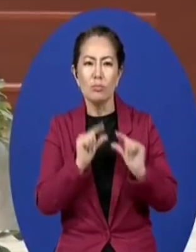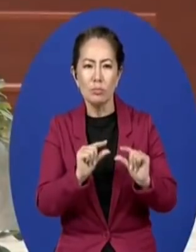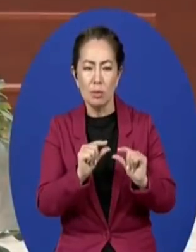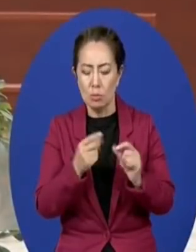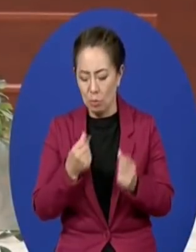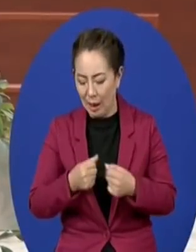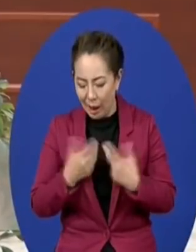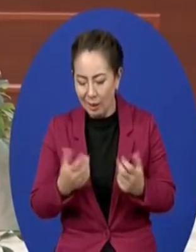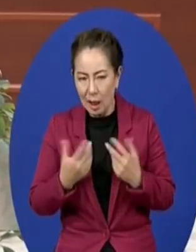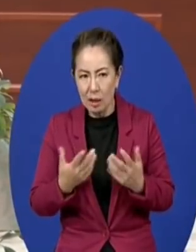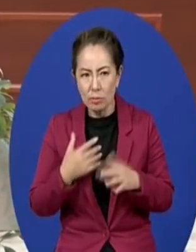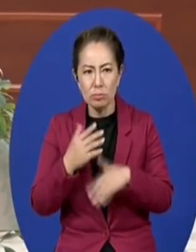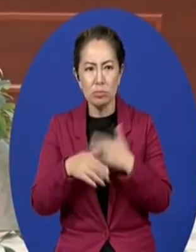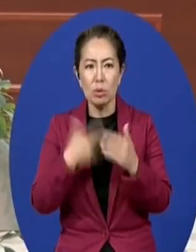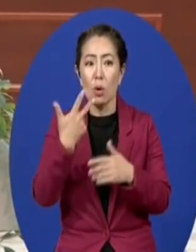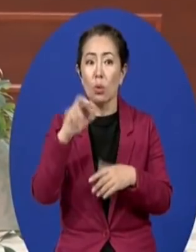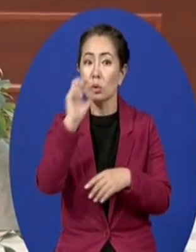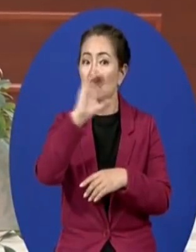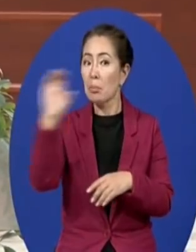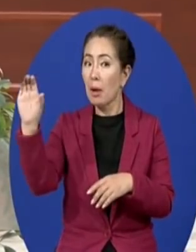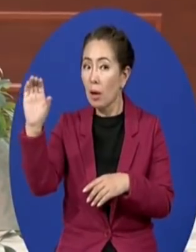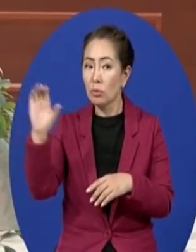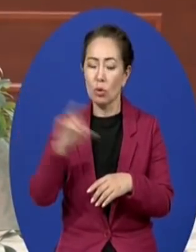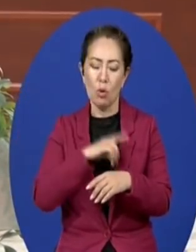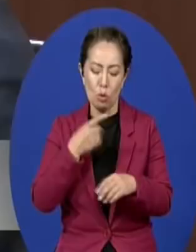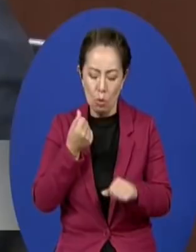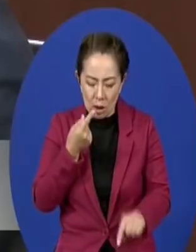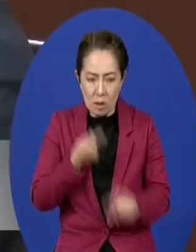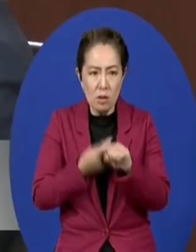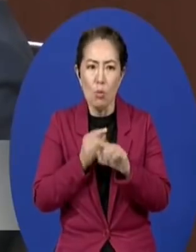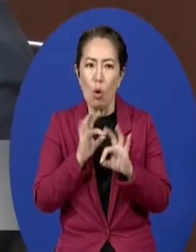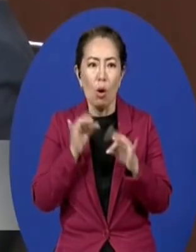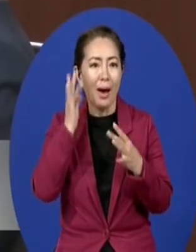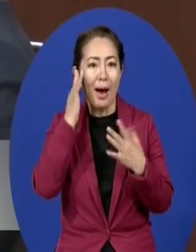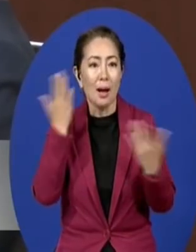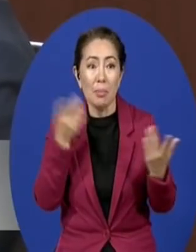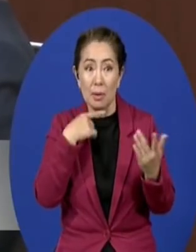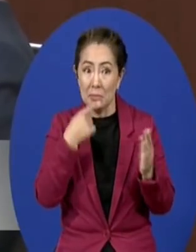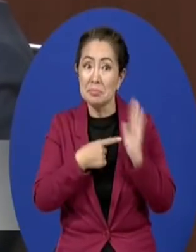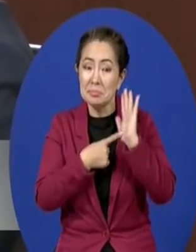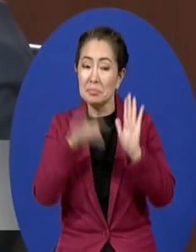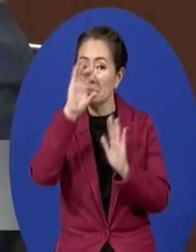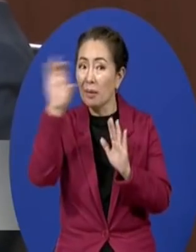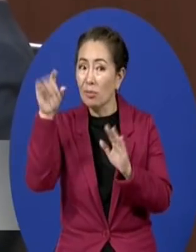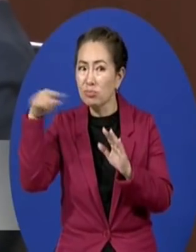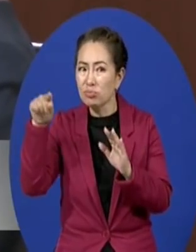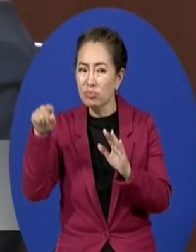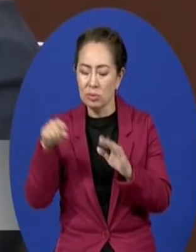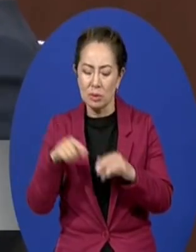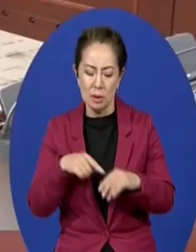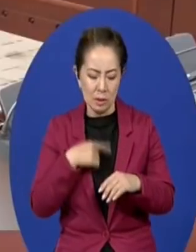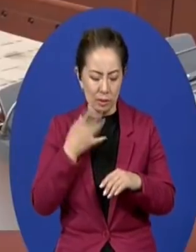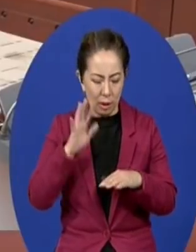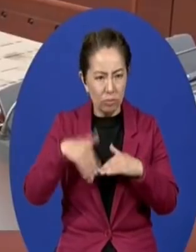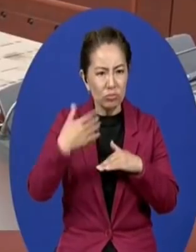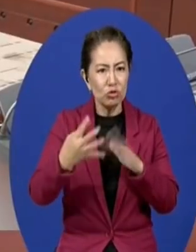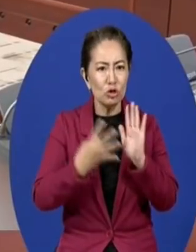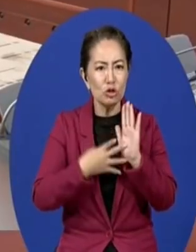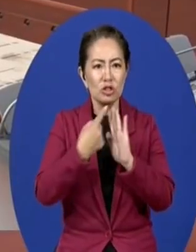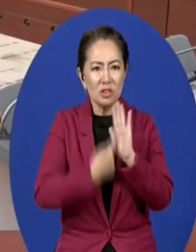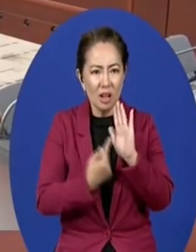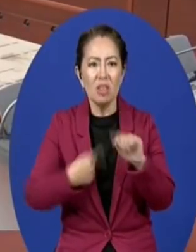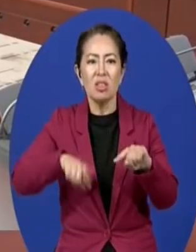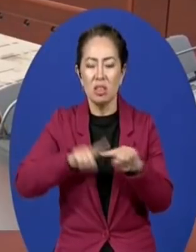хүлээсэн шатхуун импортлогч 30 гаруй аж ахуй нэгж үнэ нэмэхээс өөр аргагүй байсан гэдгийг тайлбарллаа. Ирэх 9-р сард дахин нэмэгдэх төлөв байгаагч мөн